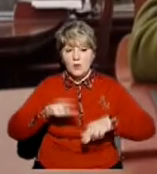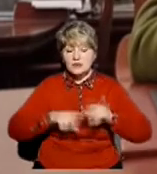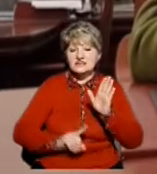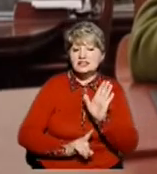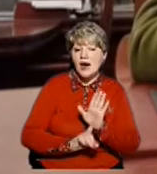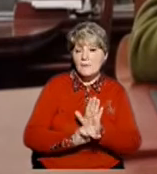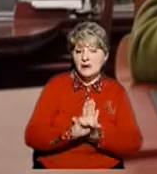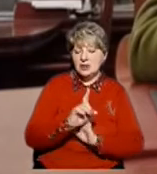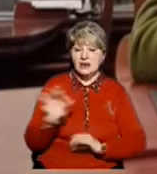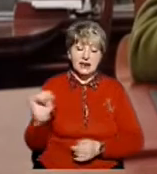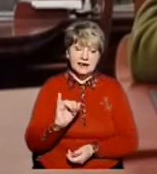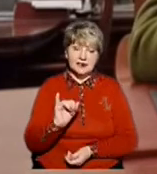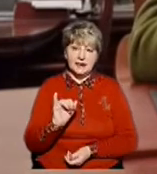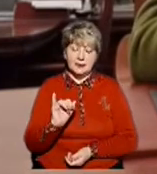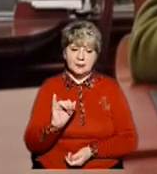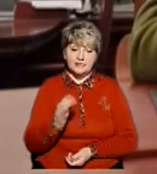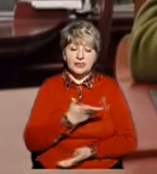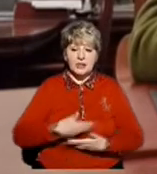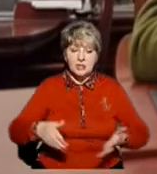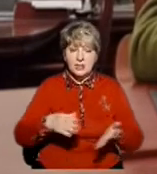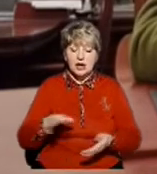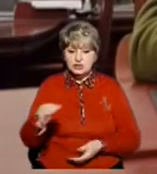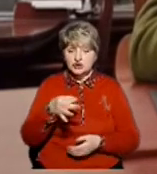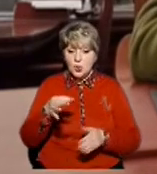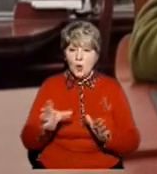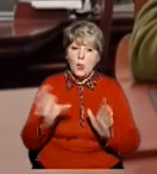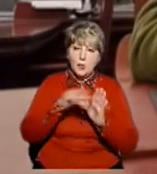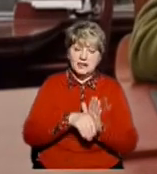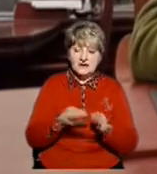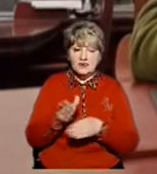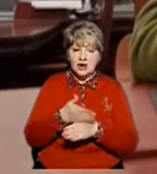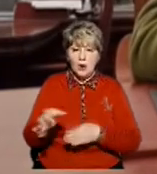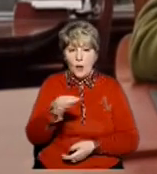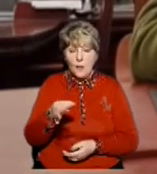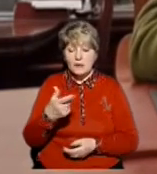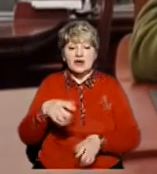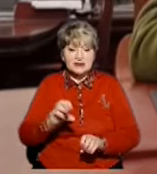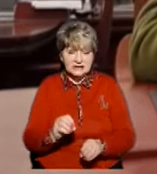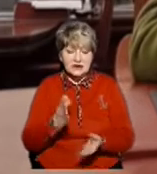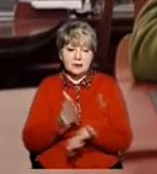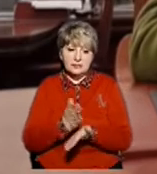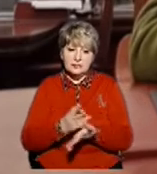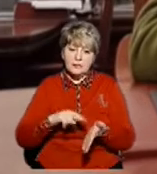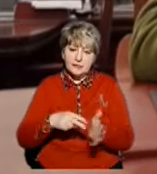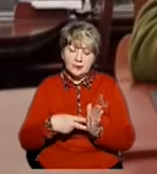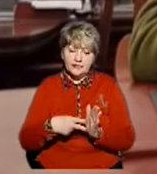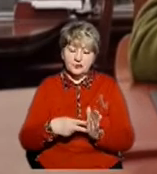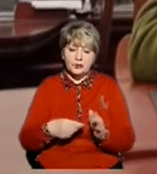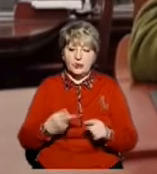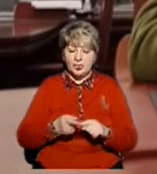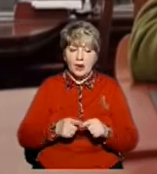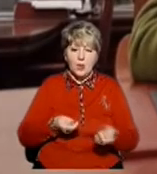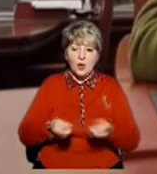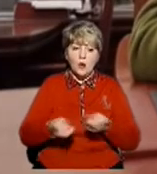початку. І наша область війшла в ту категорію областей, де саме передбачено буде цією урядовою